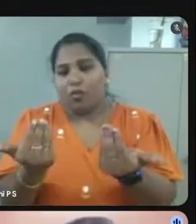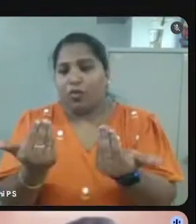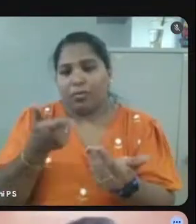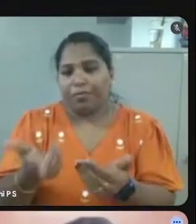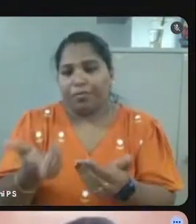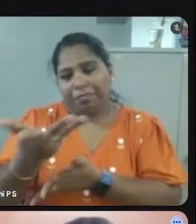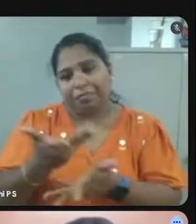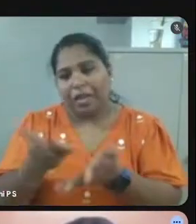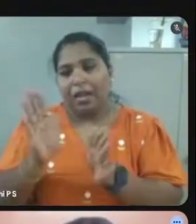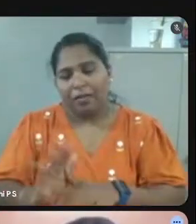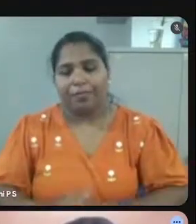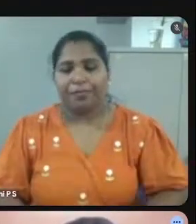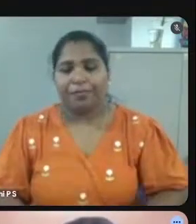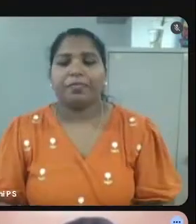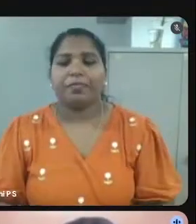ഇന്ററാക്ഷൻ ചെയ്യുന്നുണ്ട്.